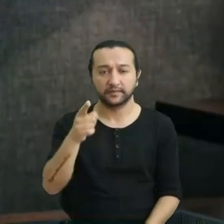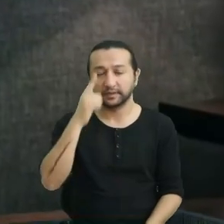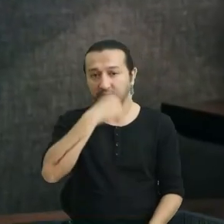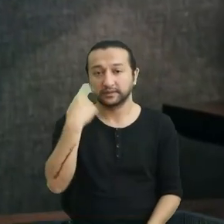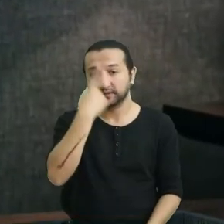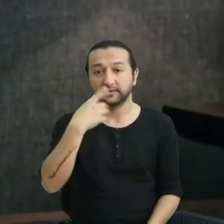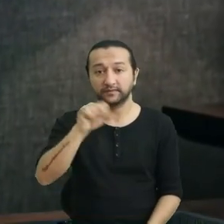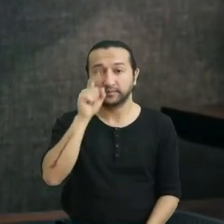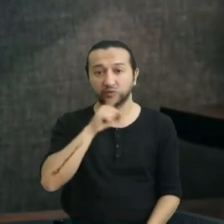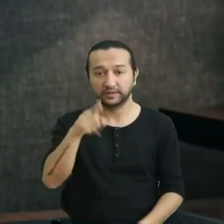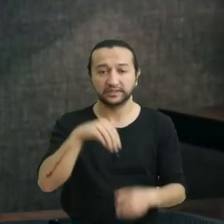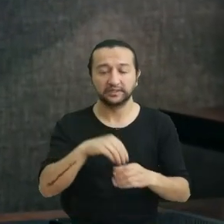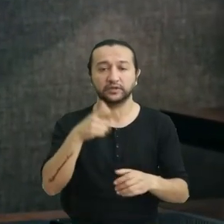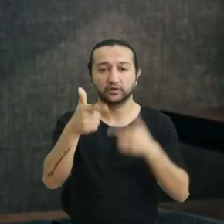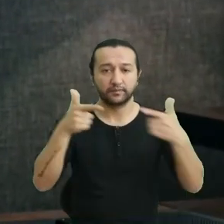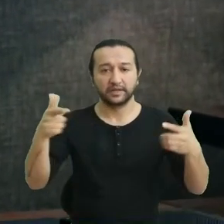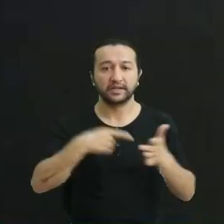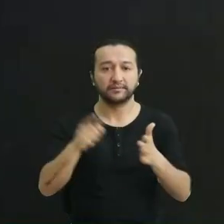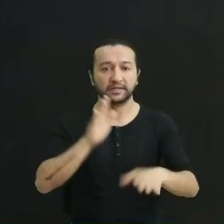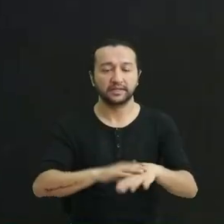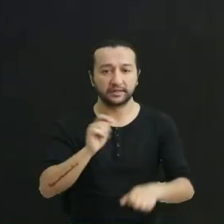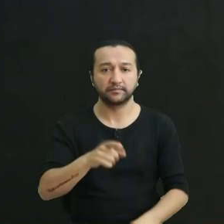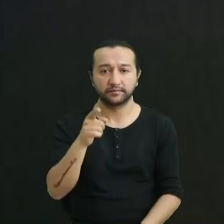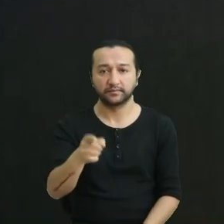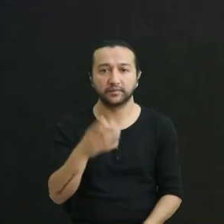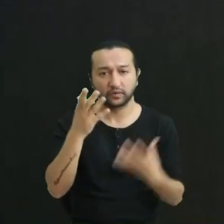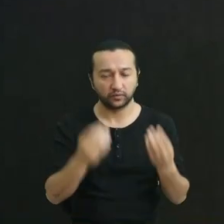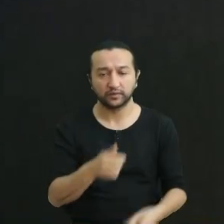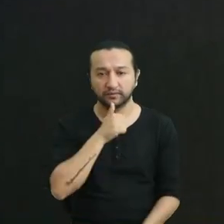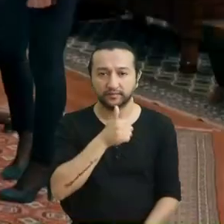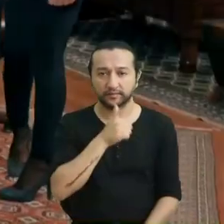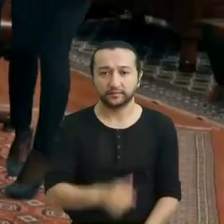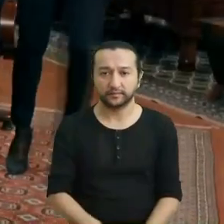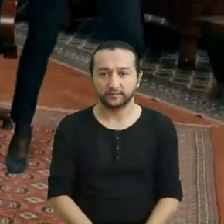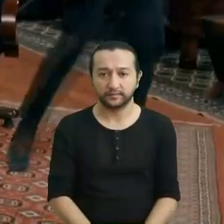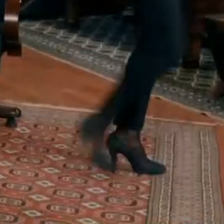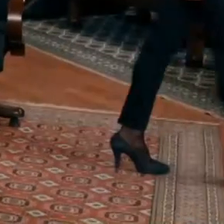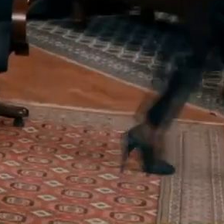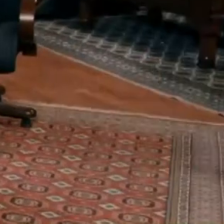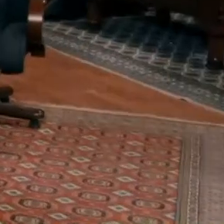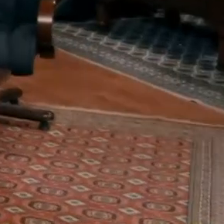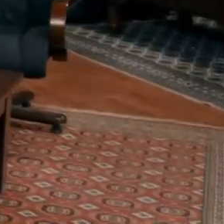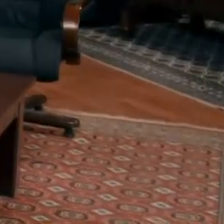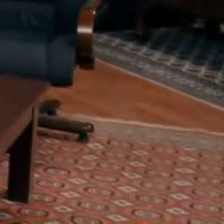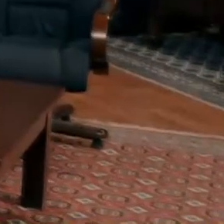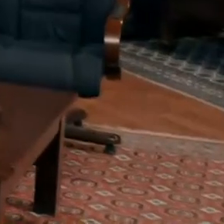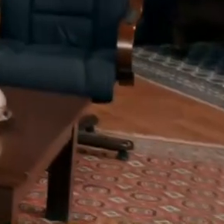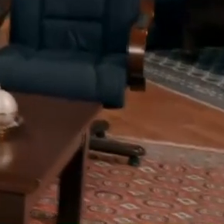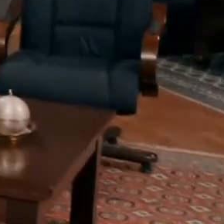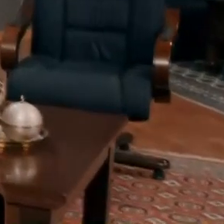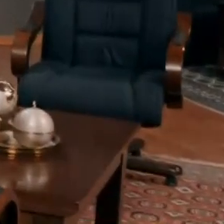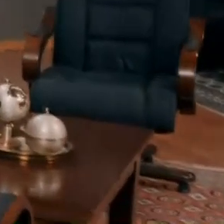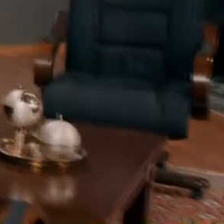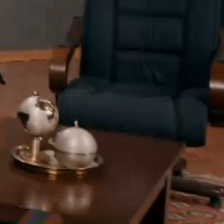Deşifre olmamaları için sen de güvenlik kameralarını iptal et. Peki efendim. Begüm'ün üzerinde gri ceket, siyah pantolon.